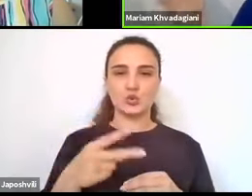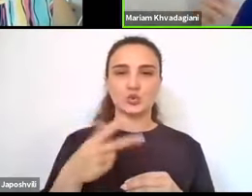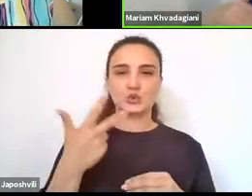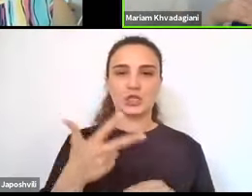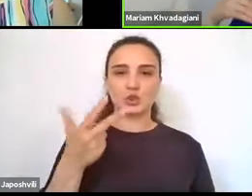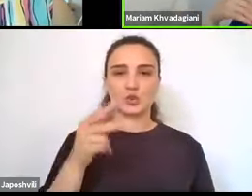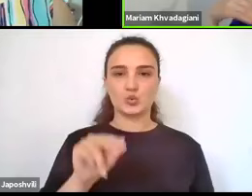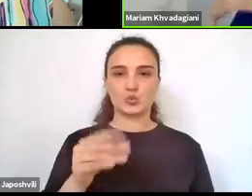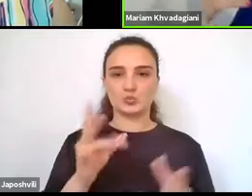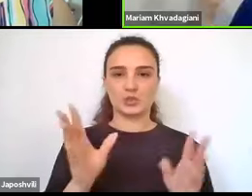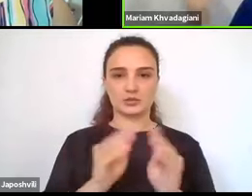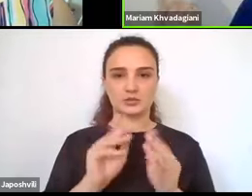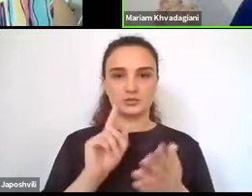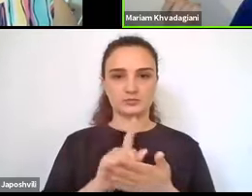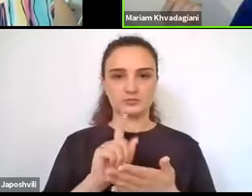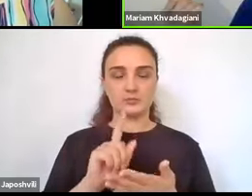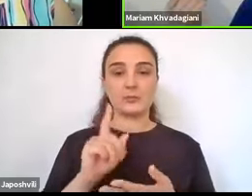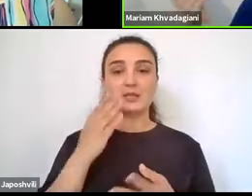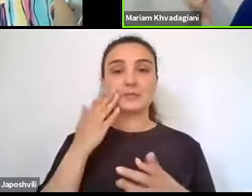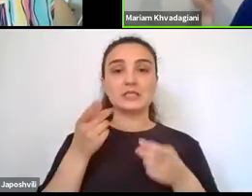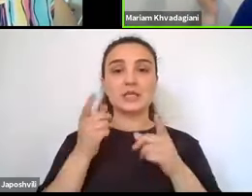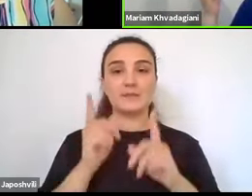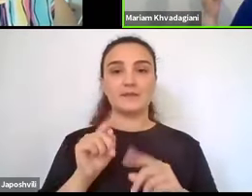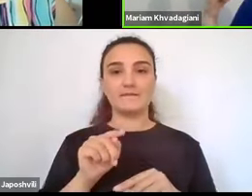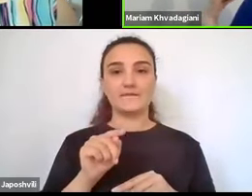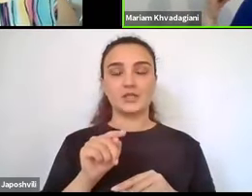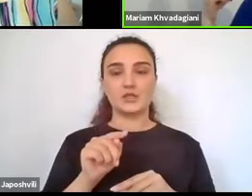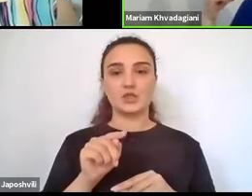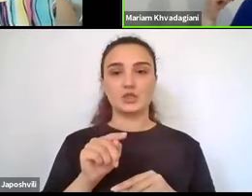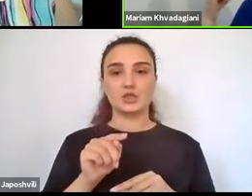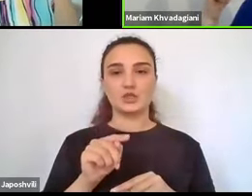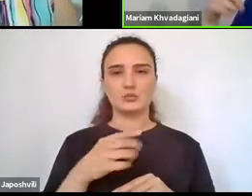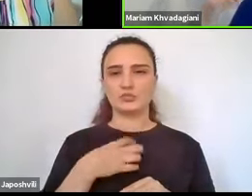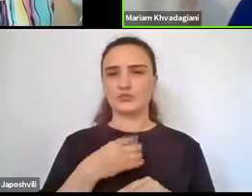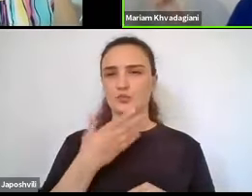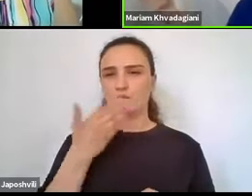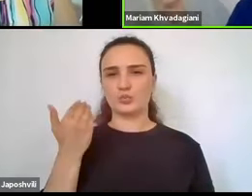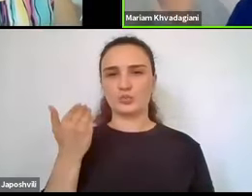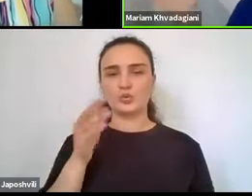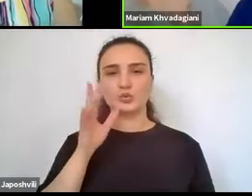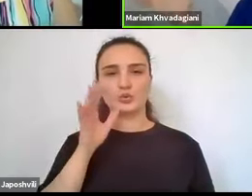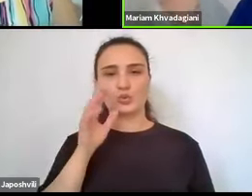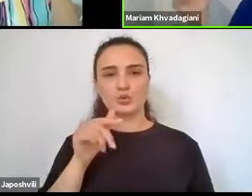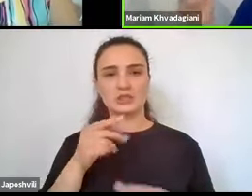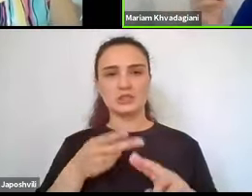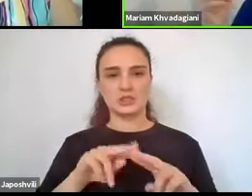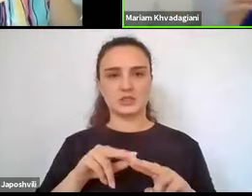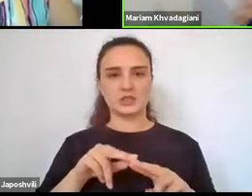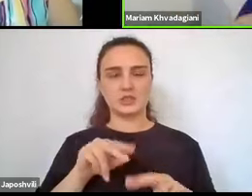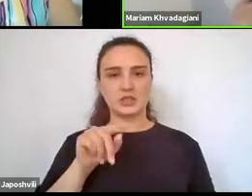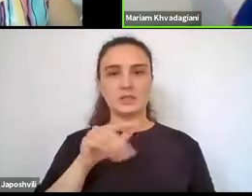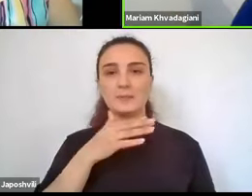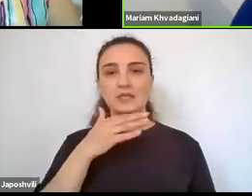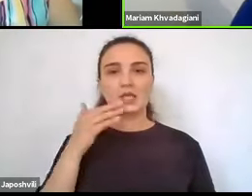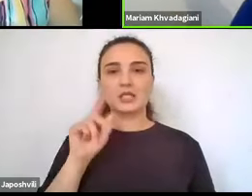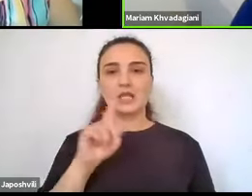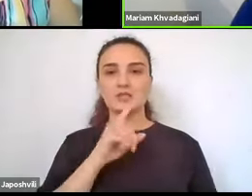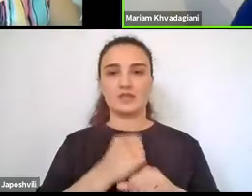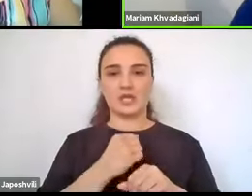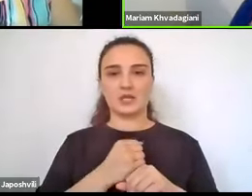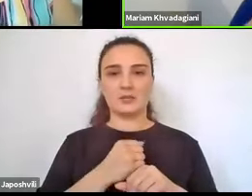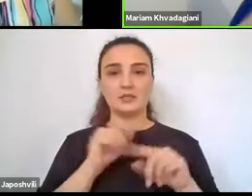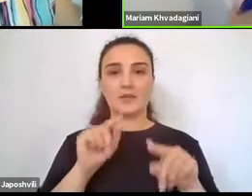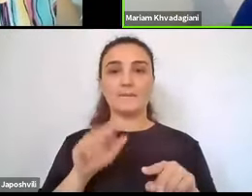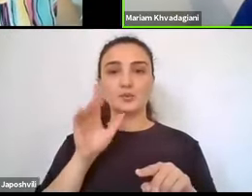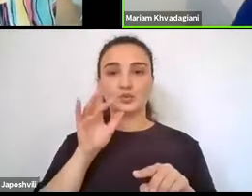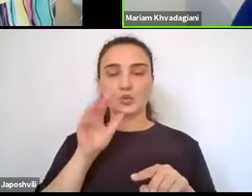წუთი მაინც. თუმცა სინამდვილეში არ აქვს მნიშვნელობა დროს იმდენად, რამდენადაც რას ვაკეთებთ ამ